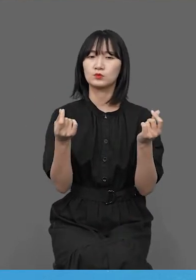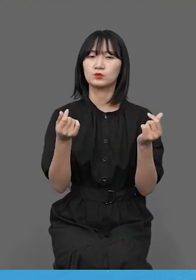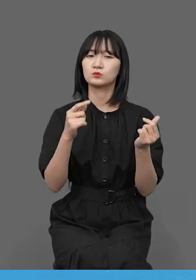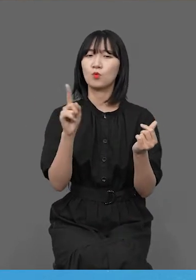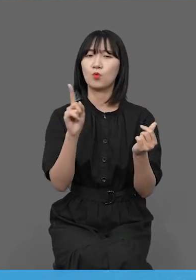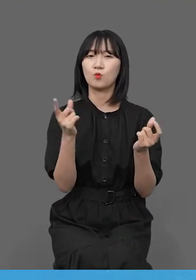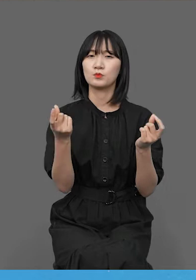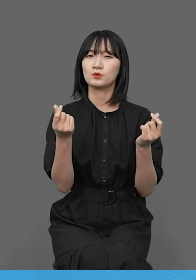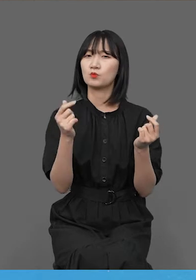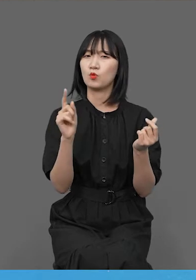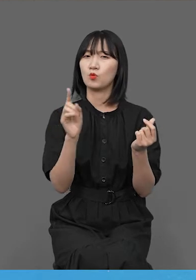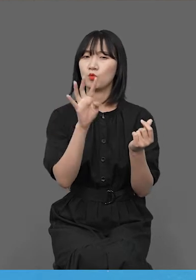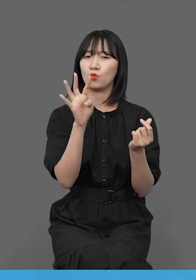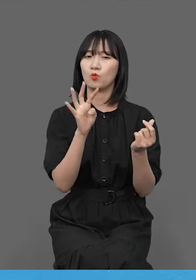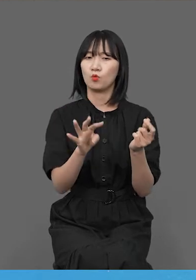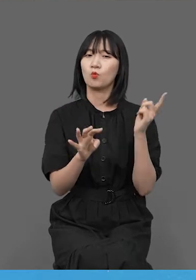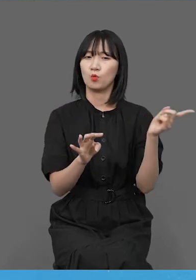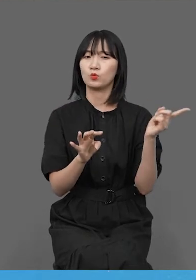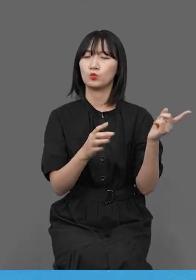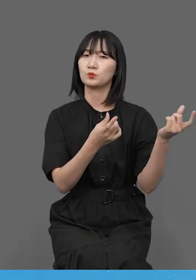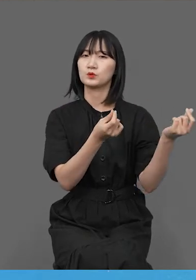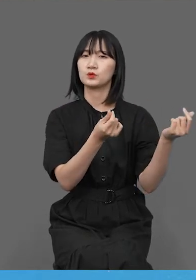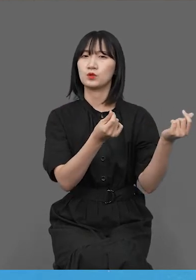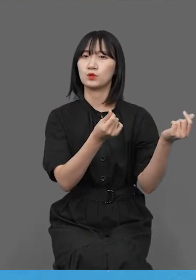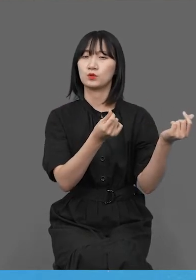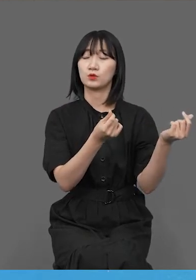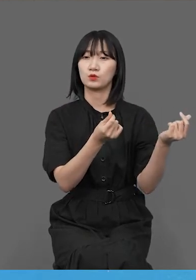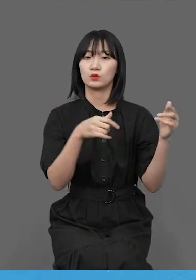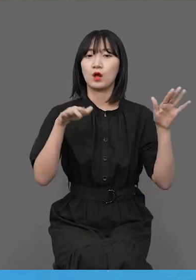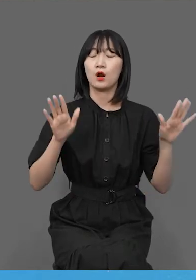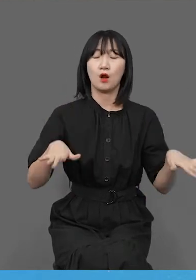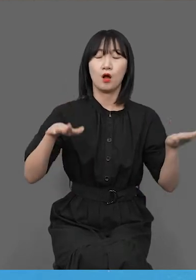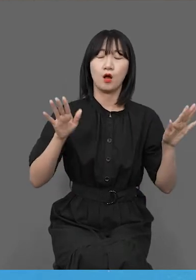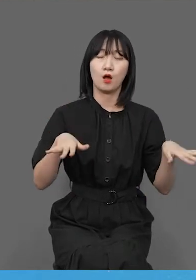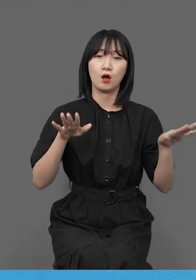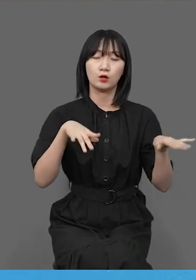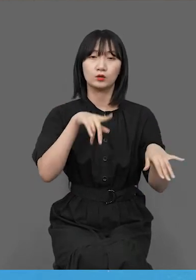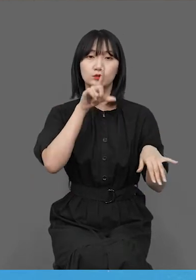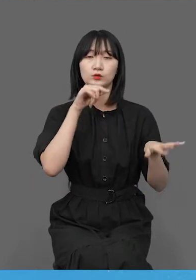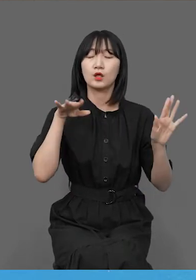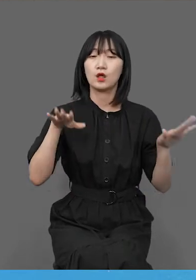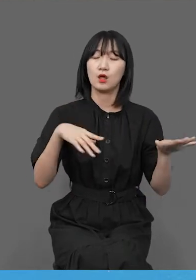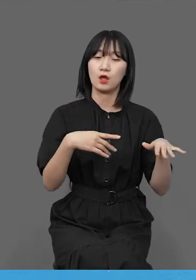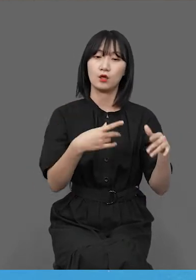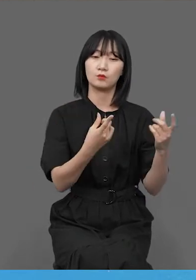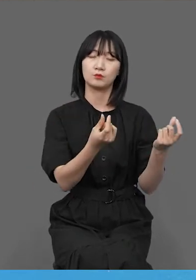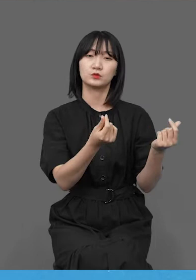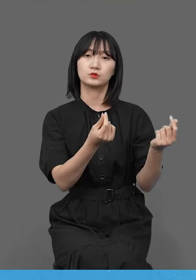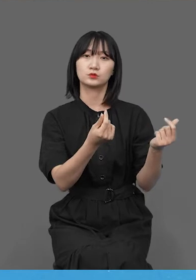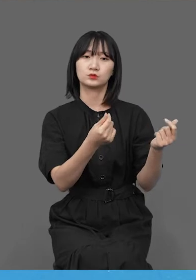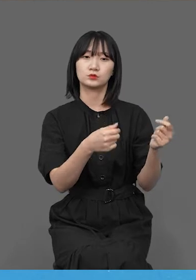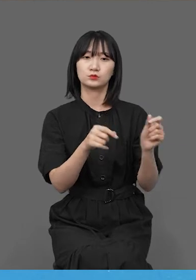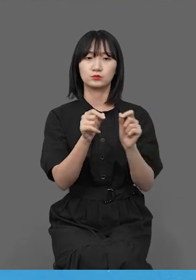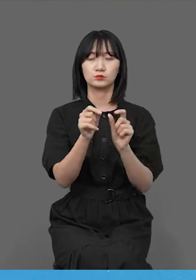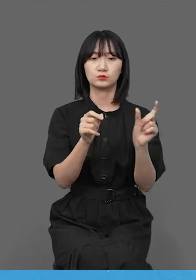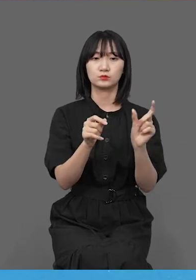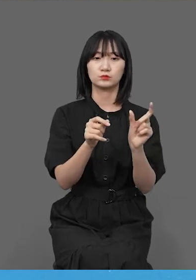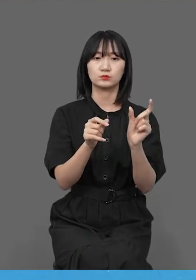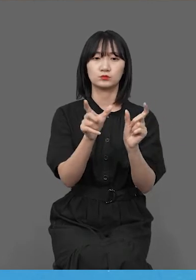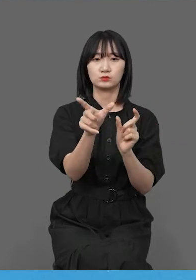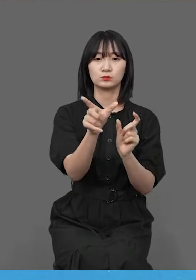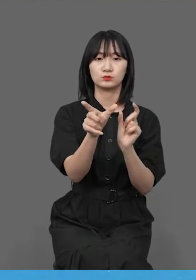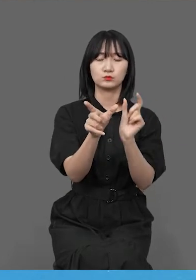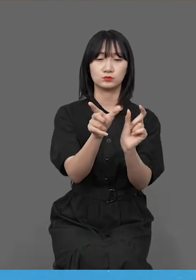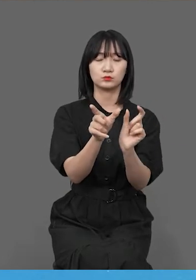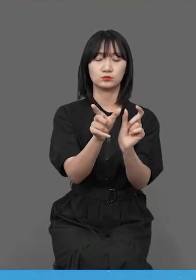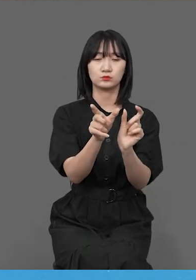닮았나요? 왼쪽을 닮았잖아요. 잘 날아다니는 새의 깃털과 거의 비슷하게 생겼습니다. 한쪽이 두껍고 반대쪽이